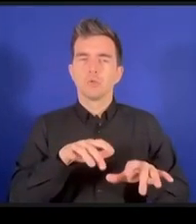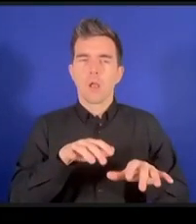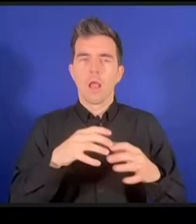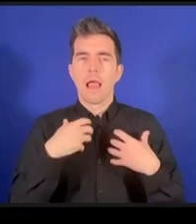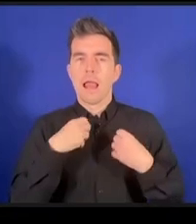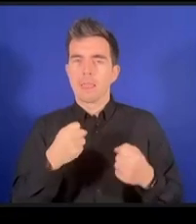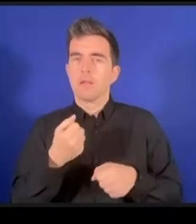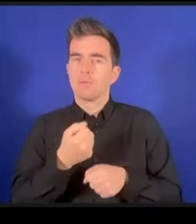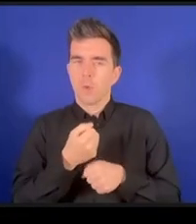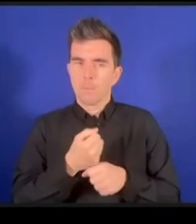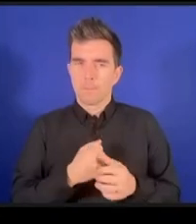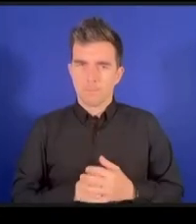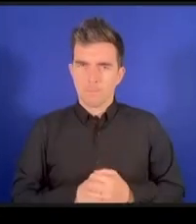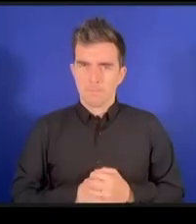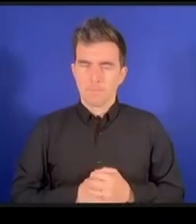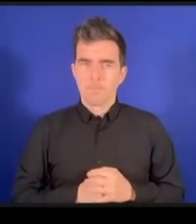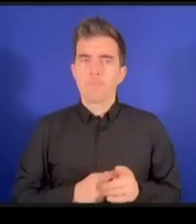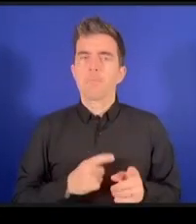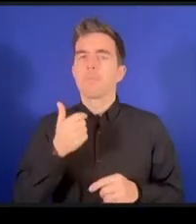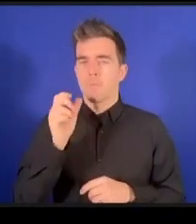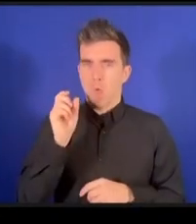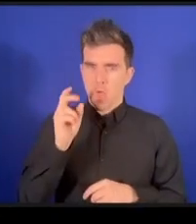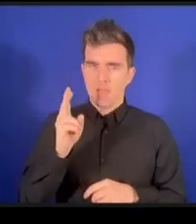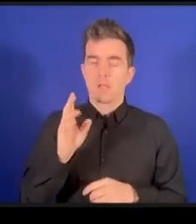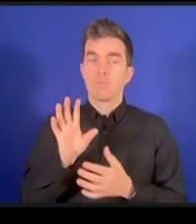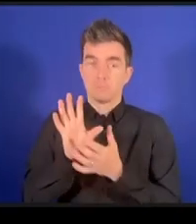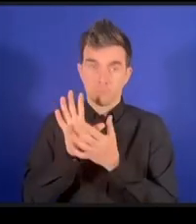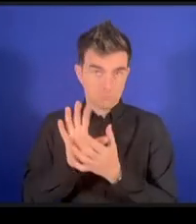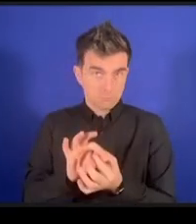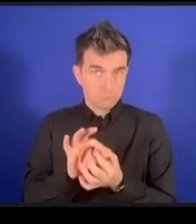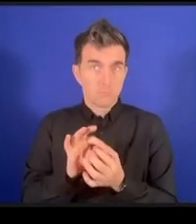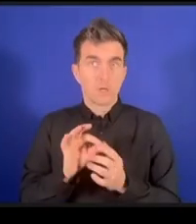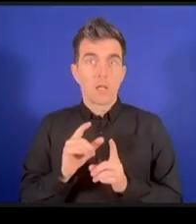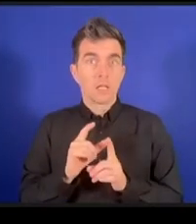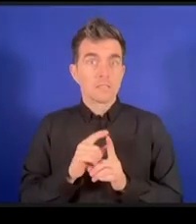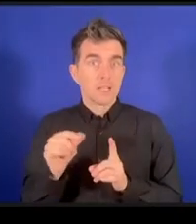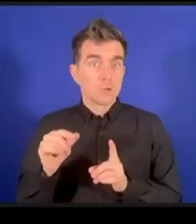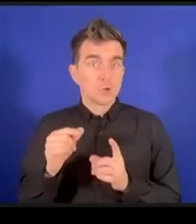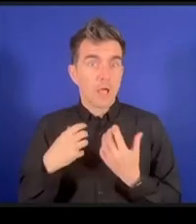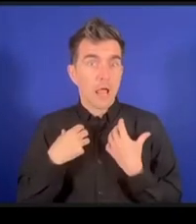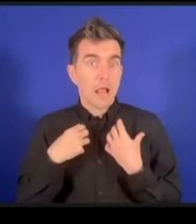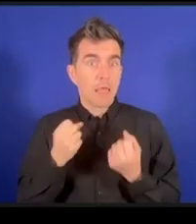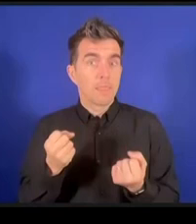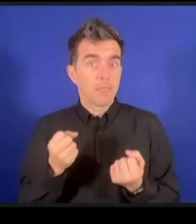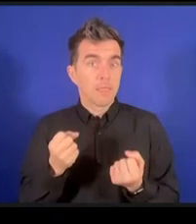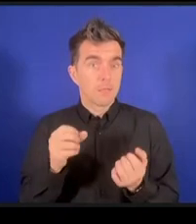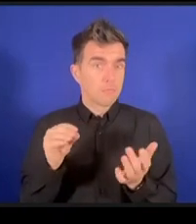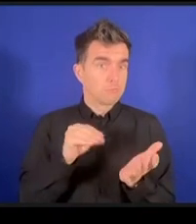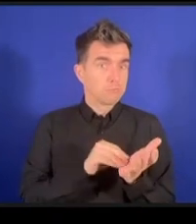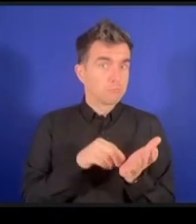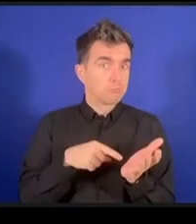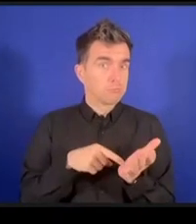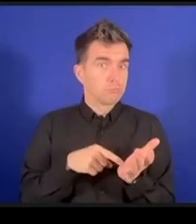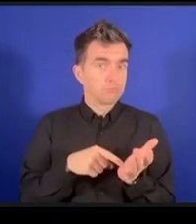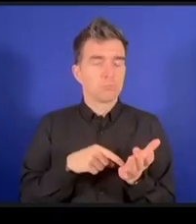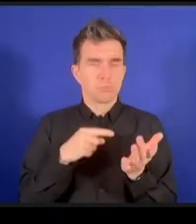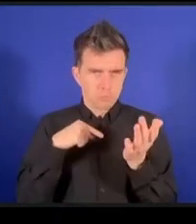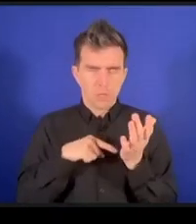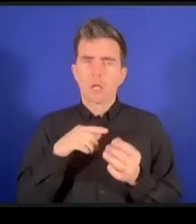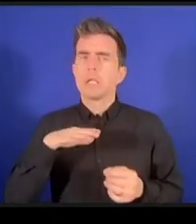по здоровью по цифрово а также Предста коалиции по